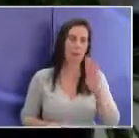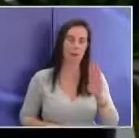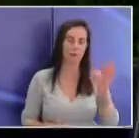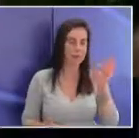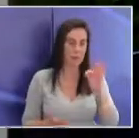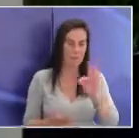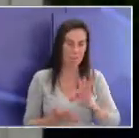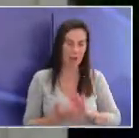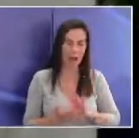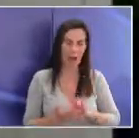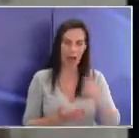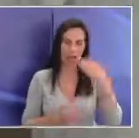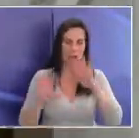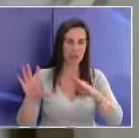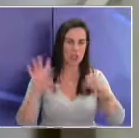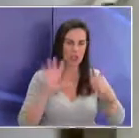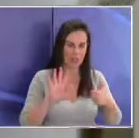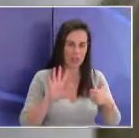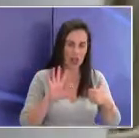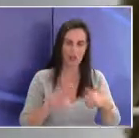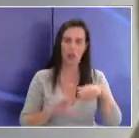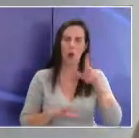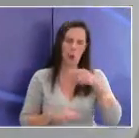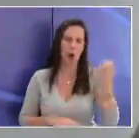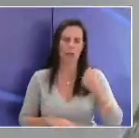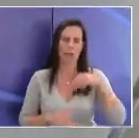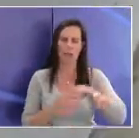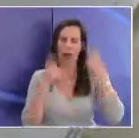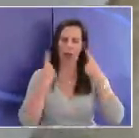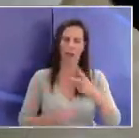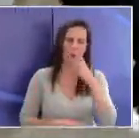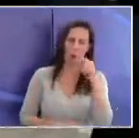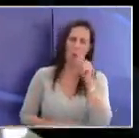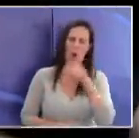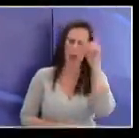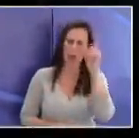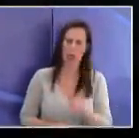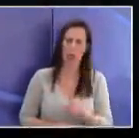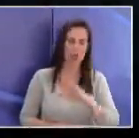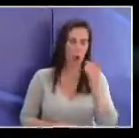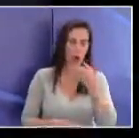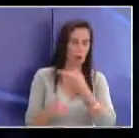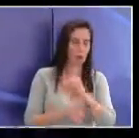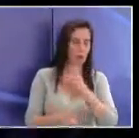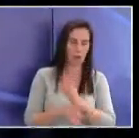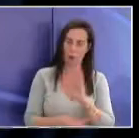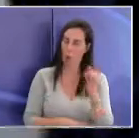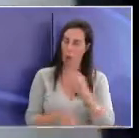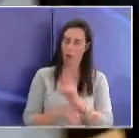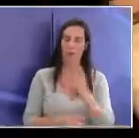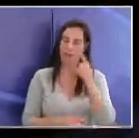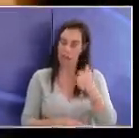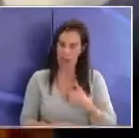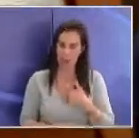מאז קואליציית המיעוטים של 96, יש לו נוכחות חזקה, הם רואים בו איש נרדף על ידי אותם אליטות,